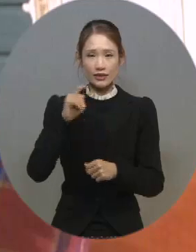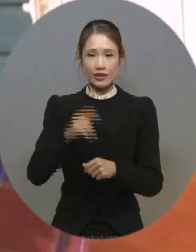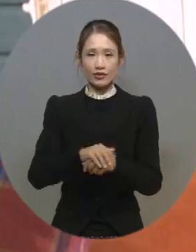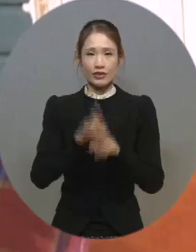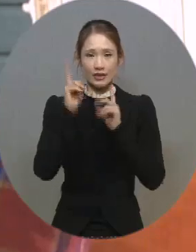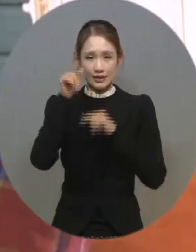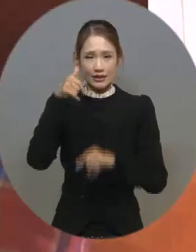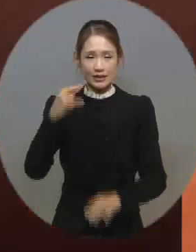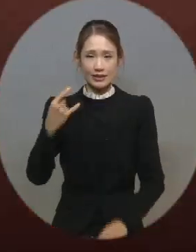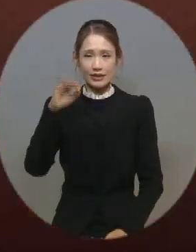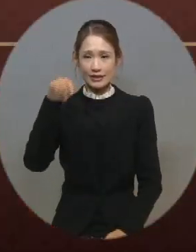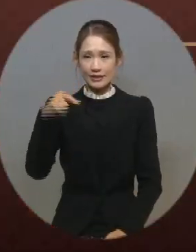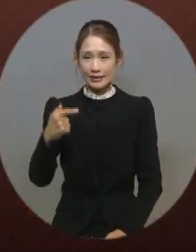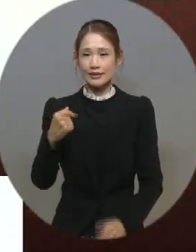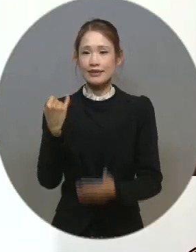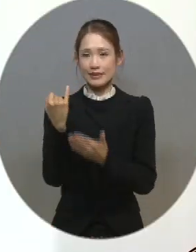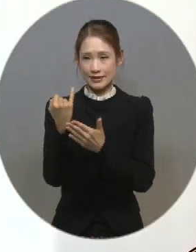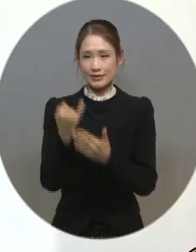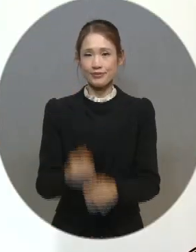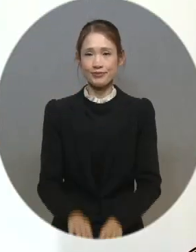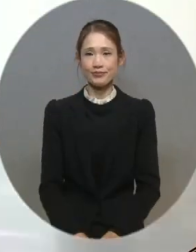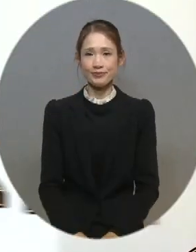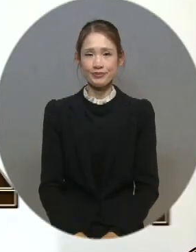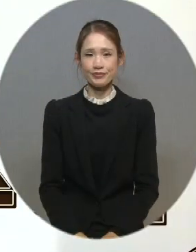나오셨습니다. 안녕하세요.